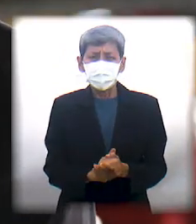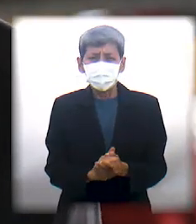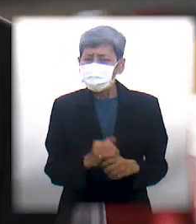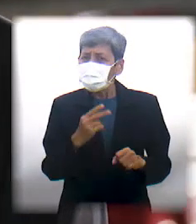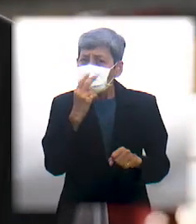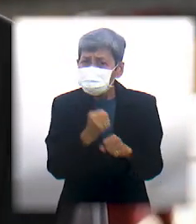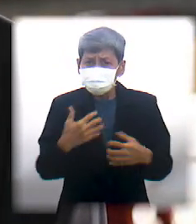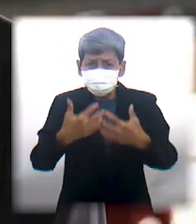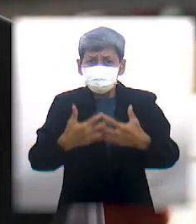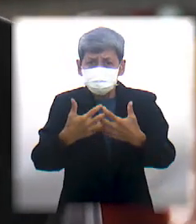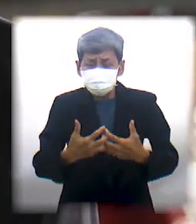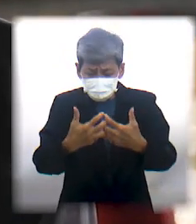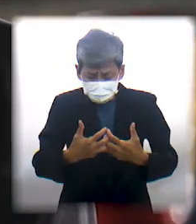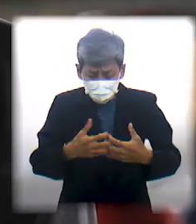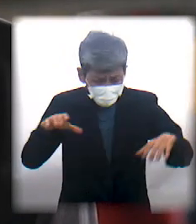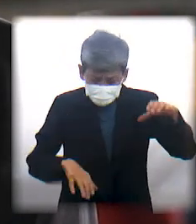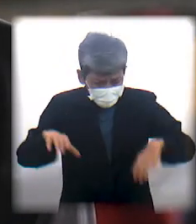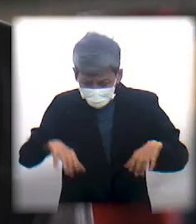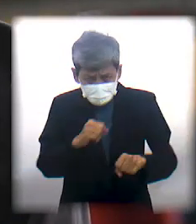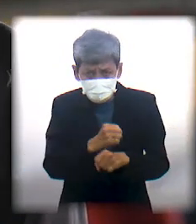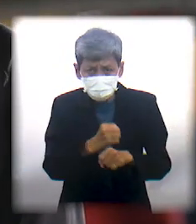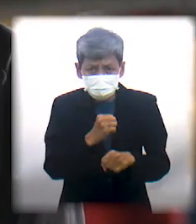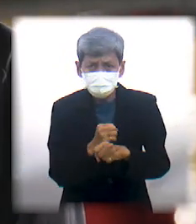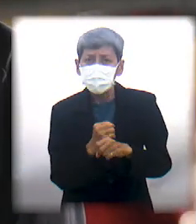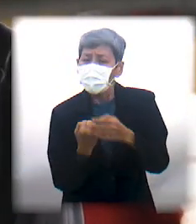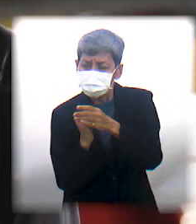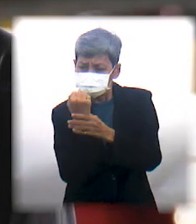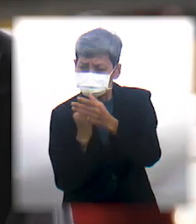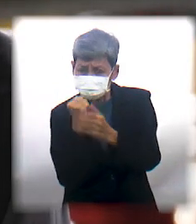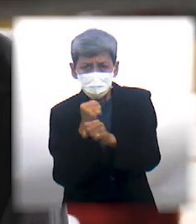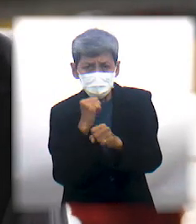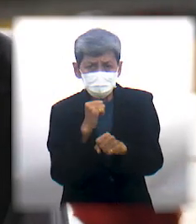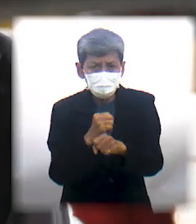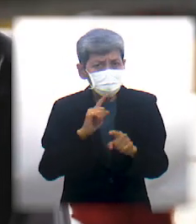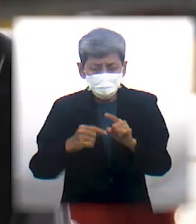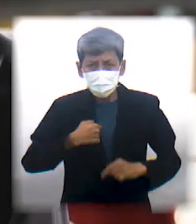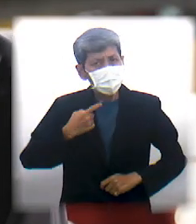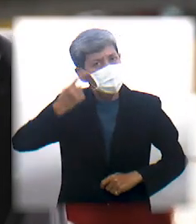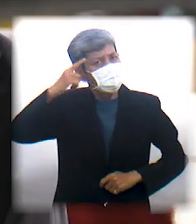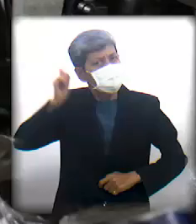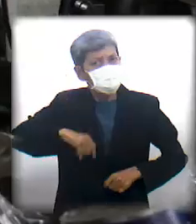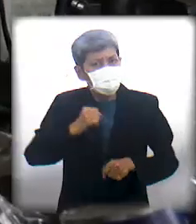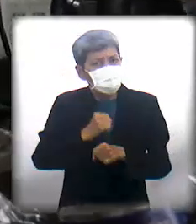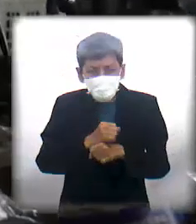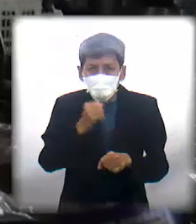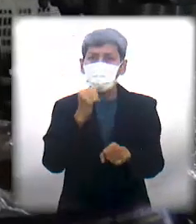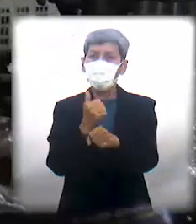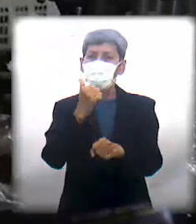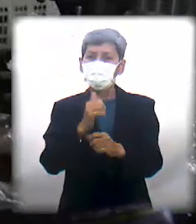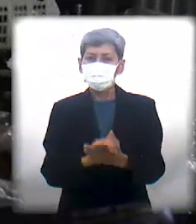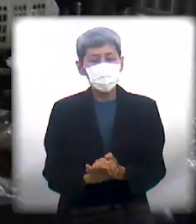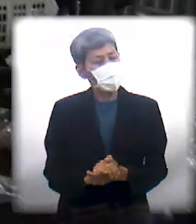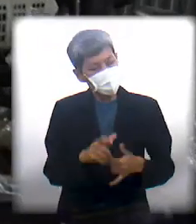ไอ้เครื่องพวกอะไรนี่นะครับพวกปั๊มทำที่พวกผมทำไม่ได้ครับ เขาเป็นคน